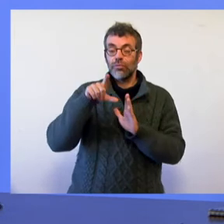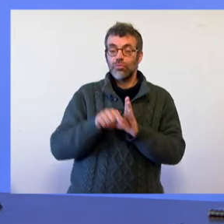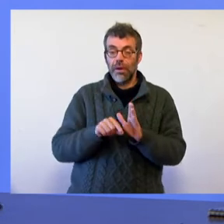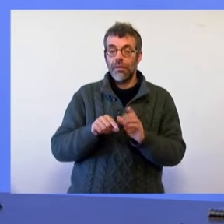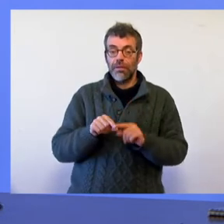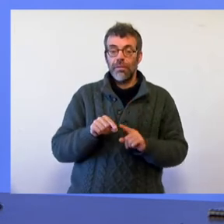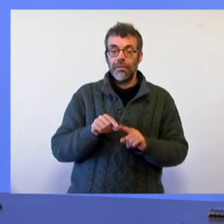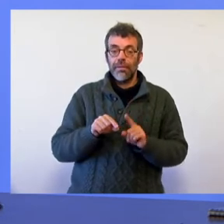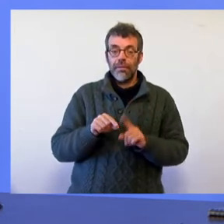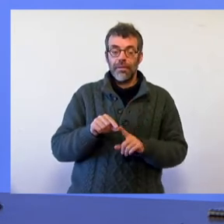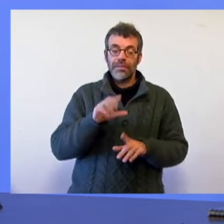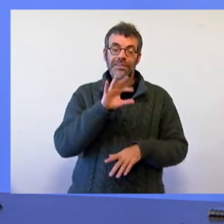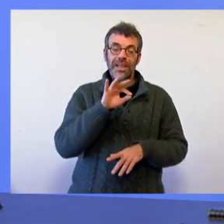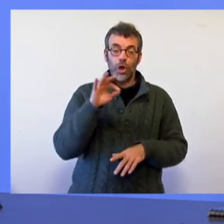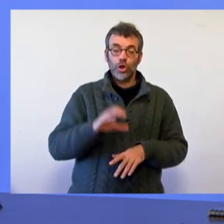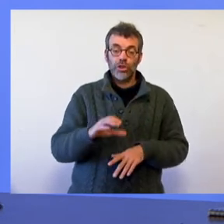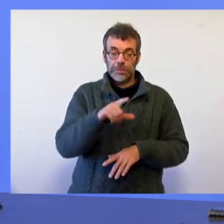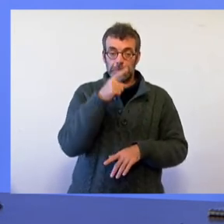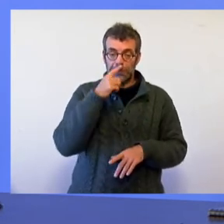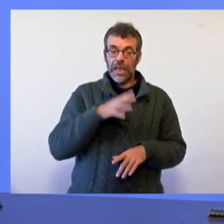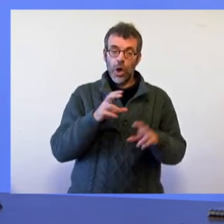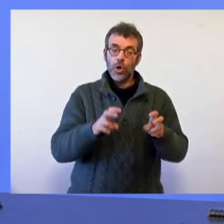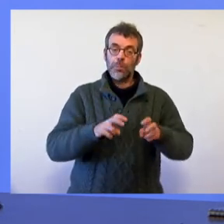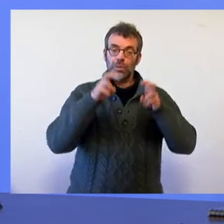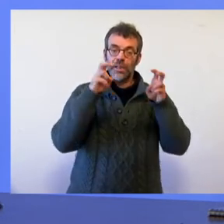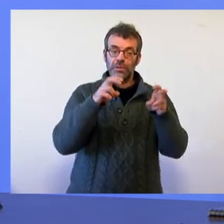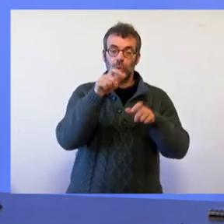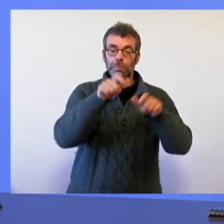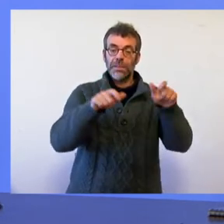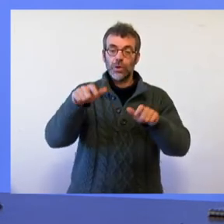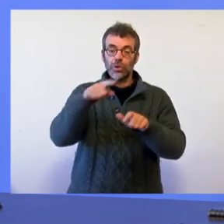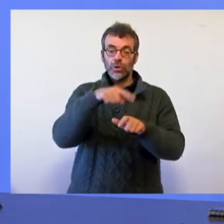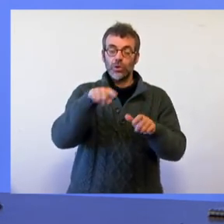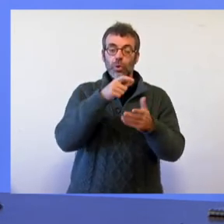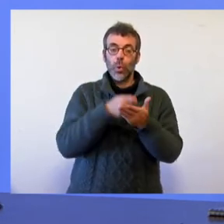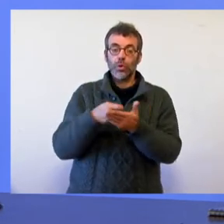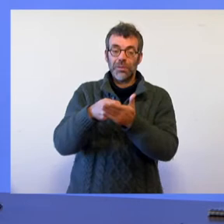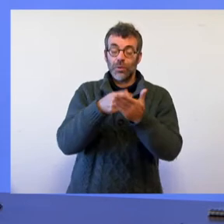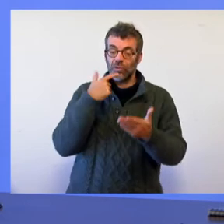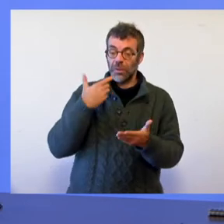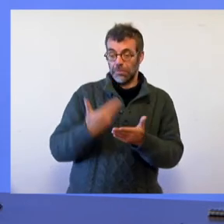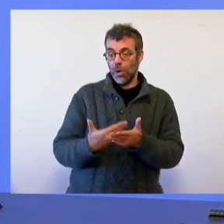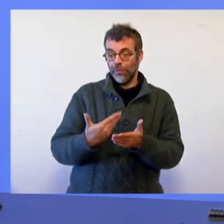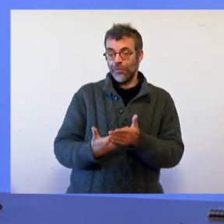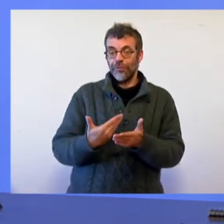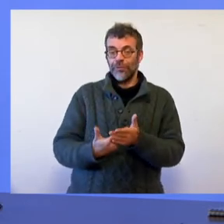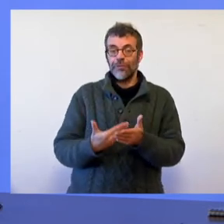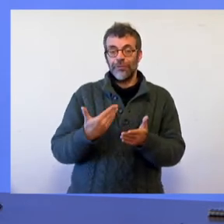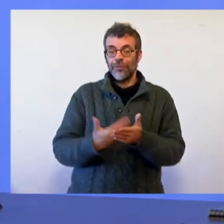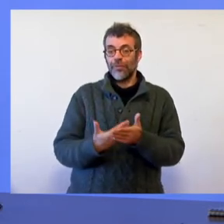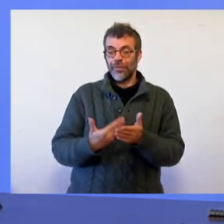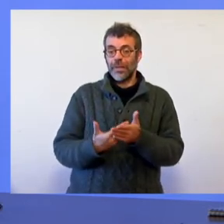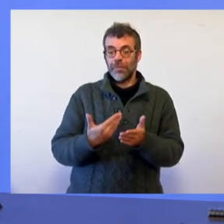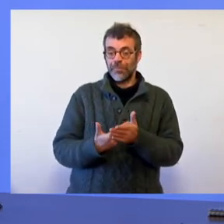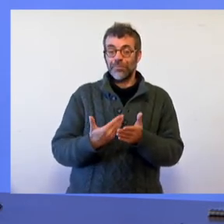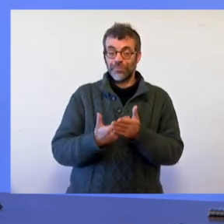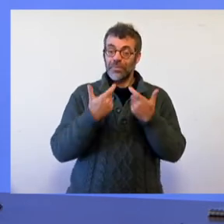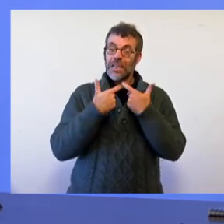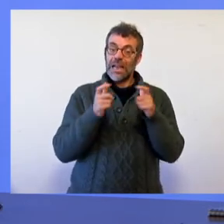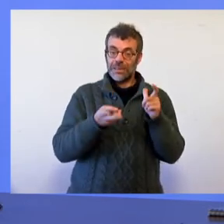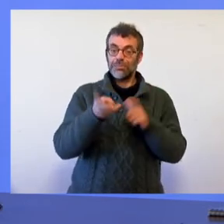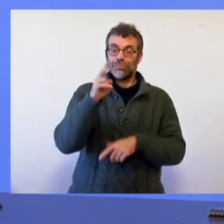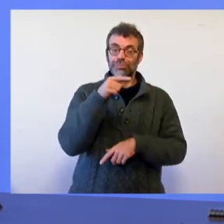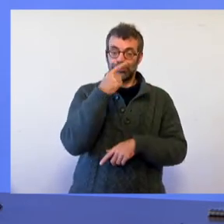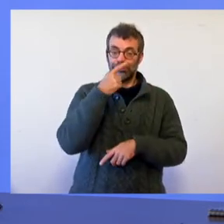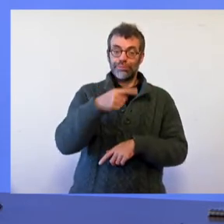50 centimes, on a constaté une augmentation du nombre de repas consommés, ce qui montre, là encore, la facilité d'accès pour